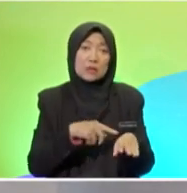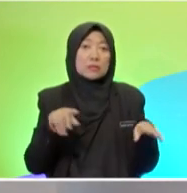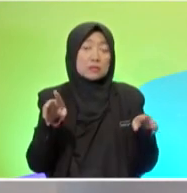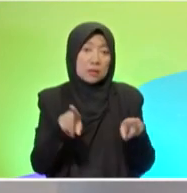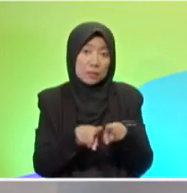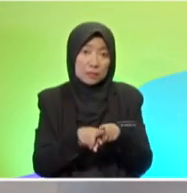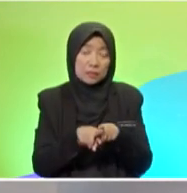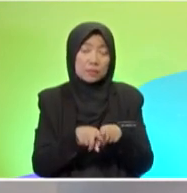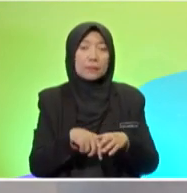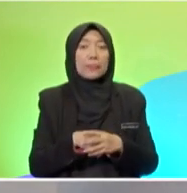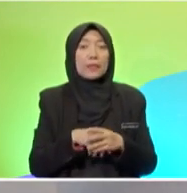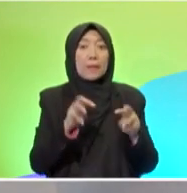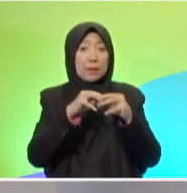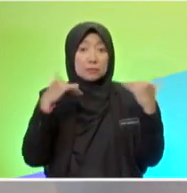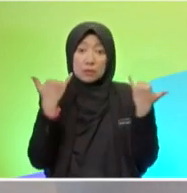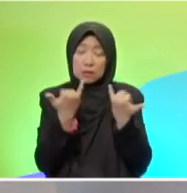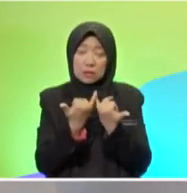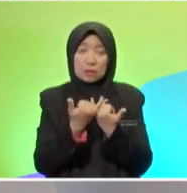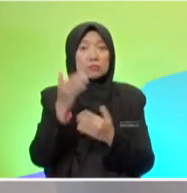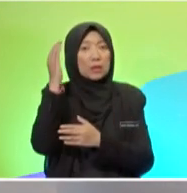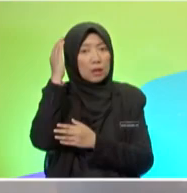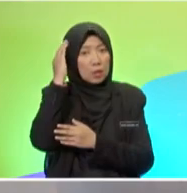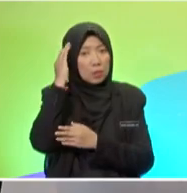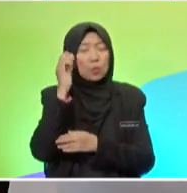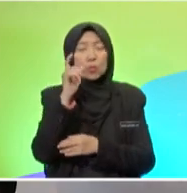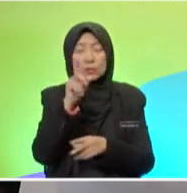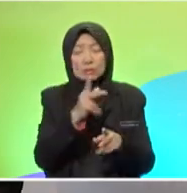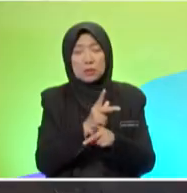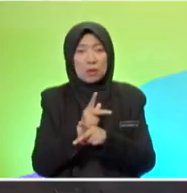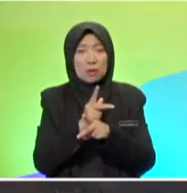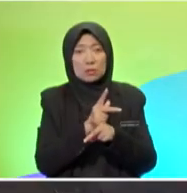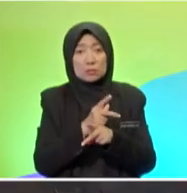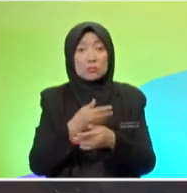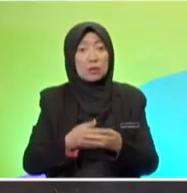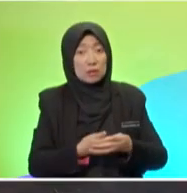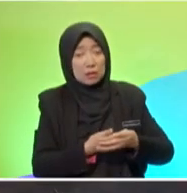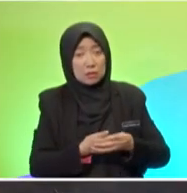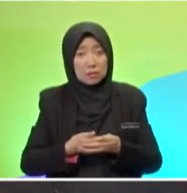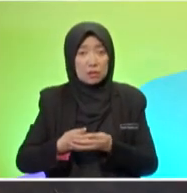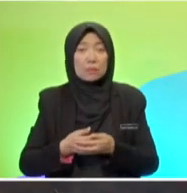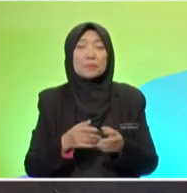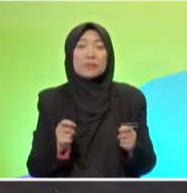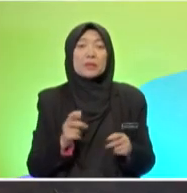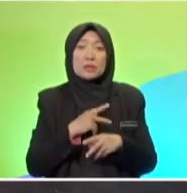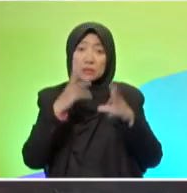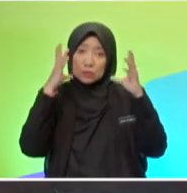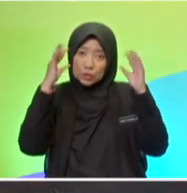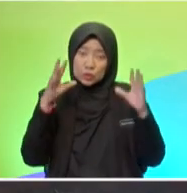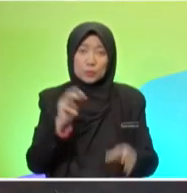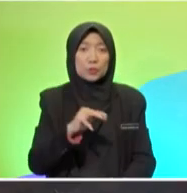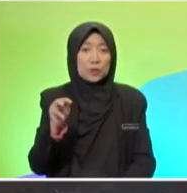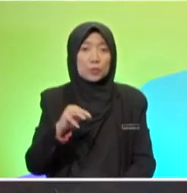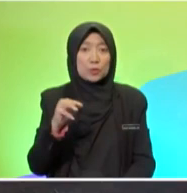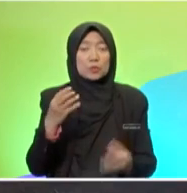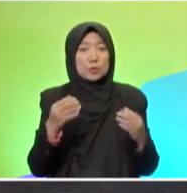perlu tahu anak-anak ini perlu dijaga dengan sebaiknya miral Muhammad Oke murid-murid kita pun